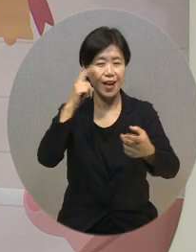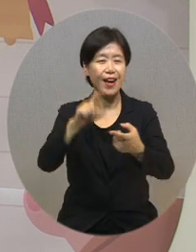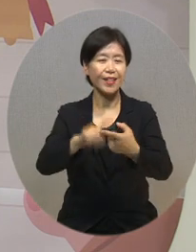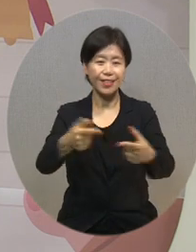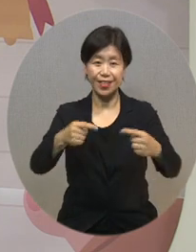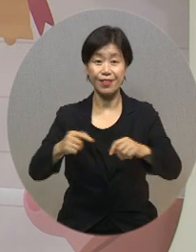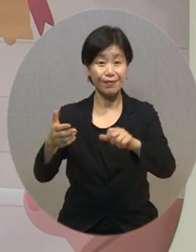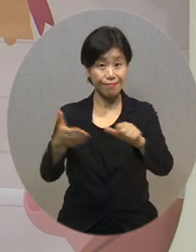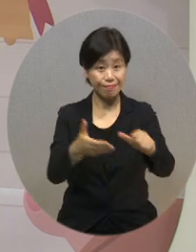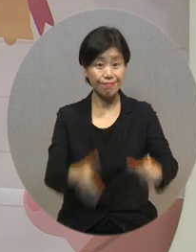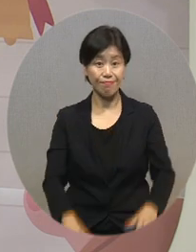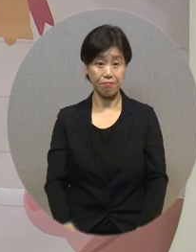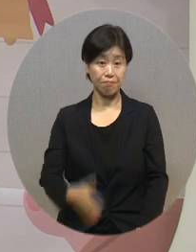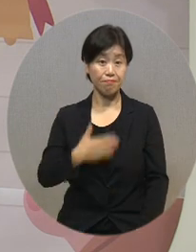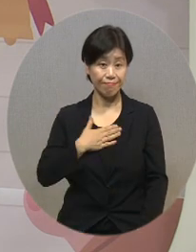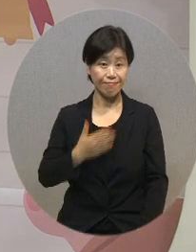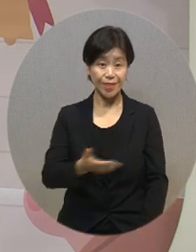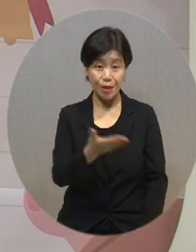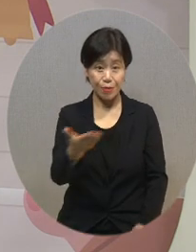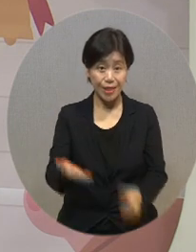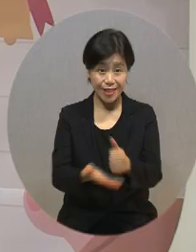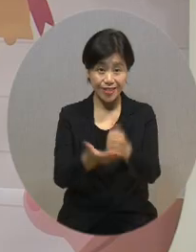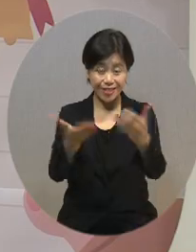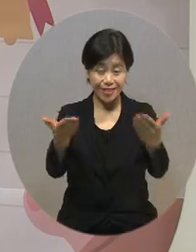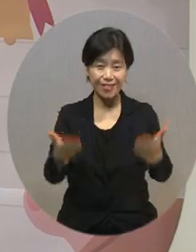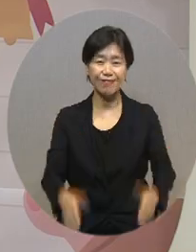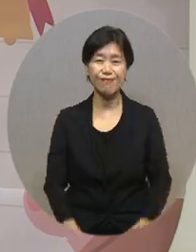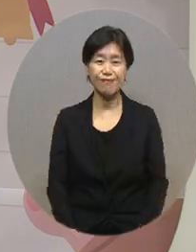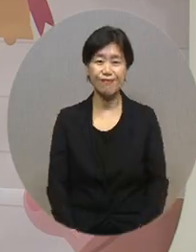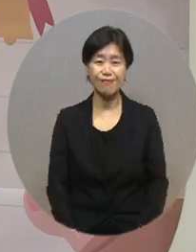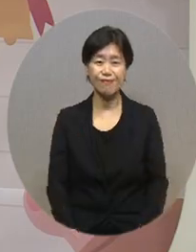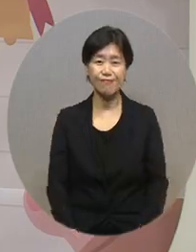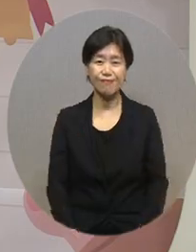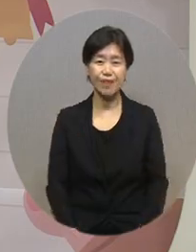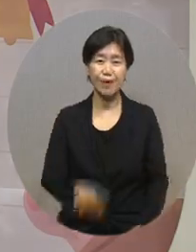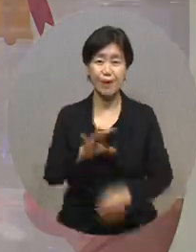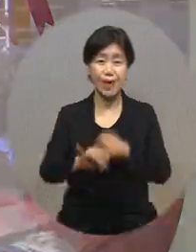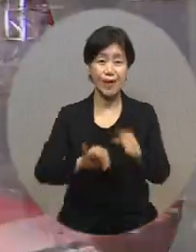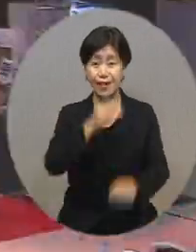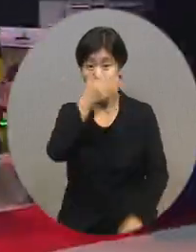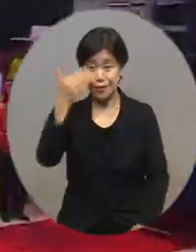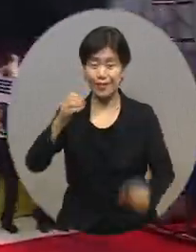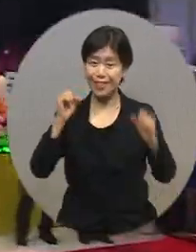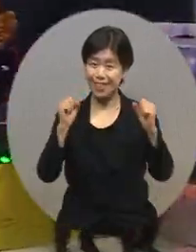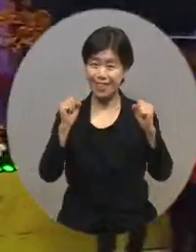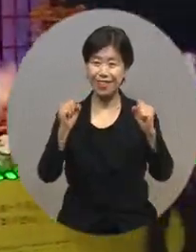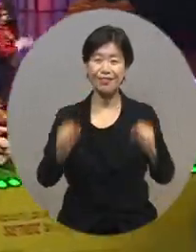부탁드립니다. 저 엄영수도 응원하겠습니다. 100세 청춘 화이팅!